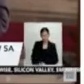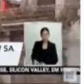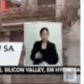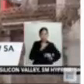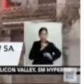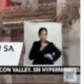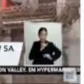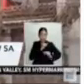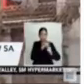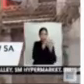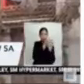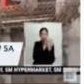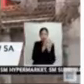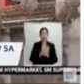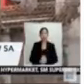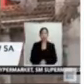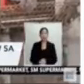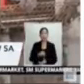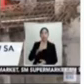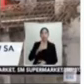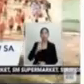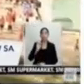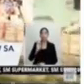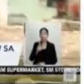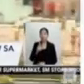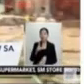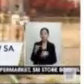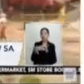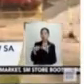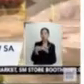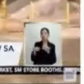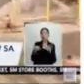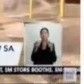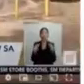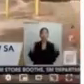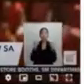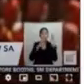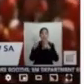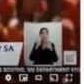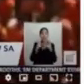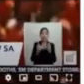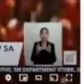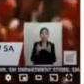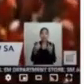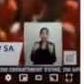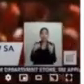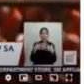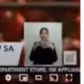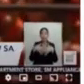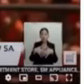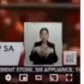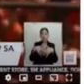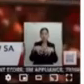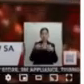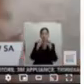pasilidad. Ayon sa Bucor, ilan sa solusyon ang pagbuwag sa pangkat system sa loob ng bilibid, paglilipat sa mga PDL